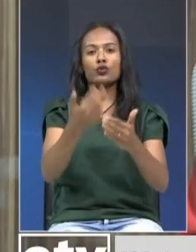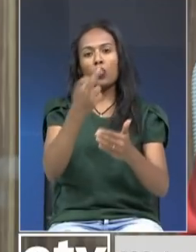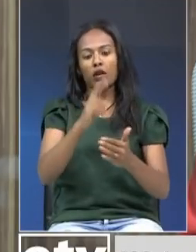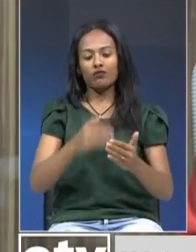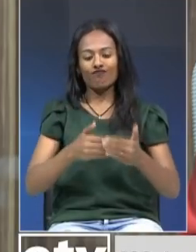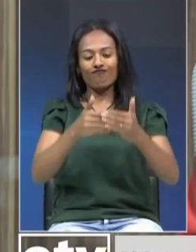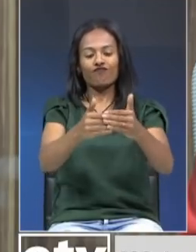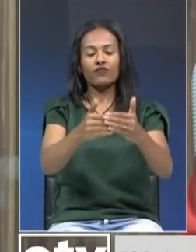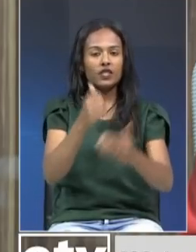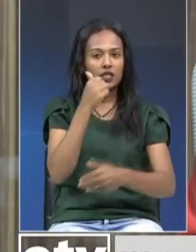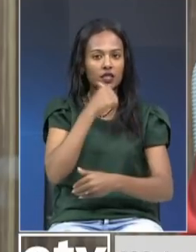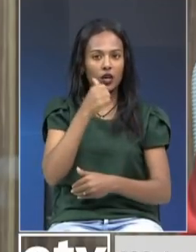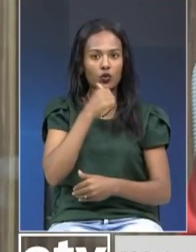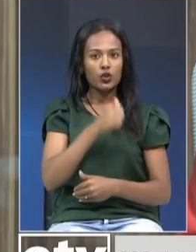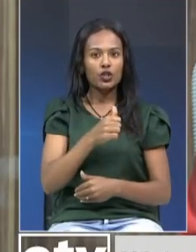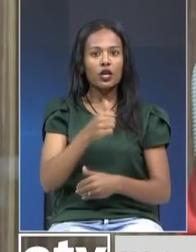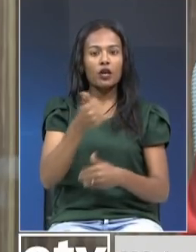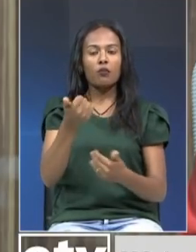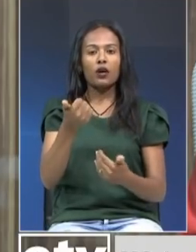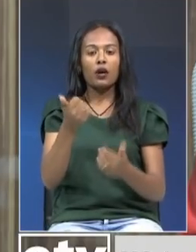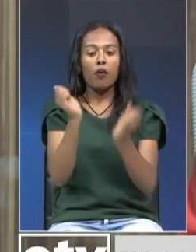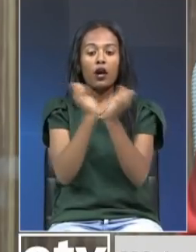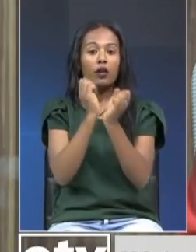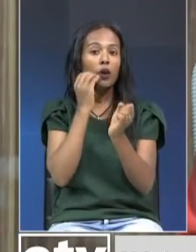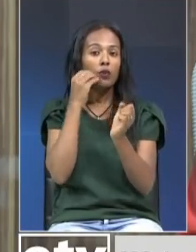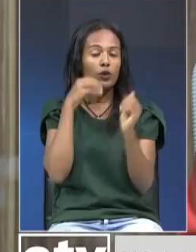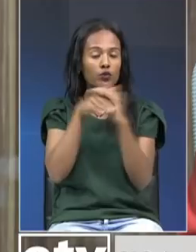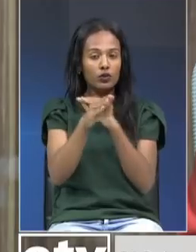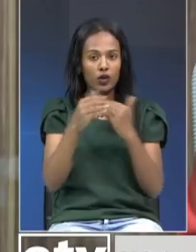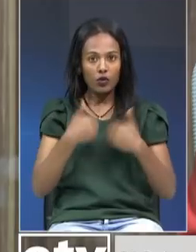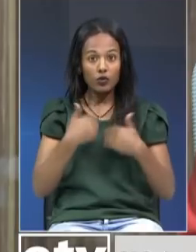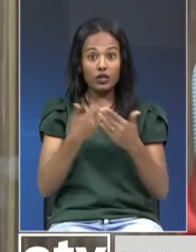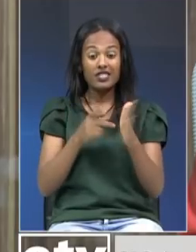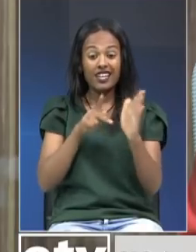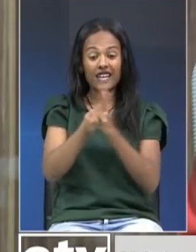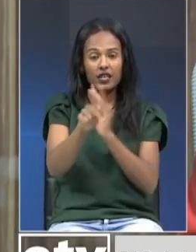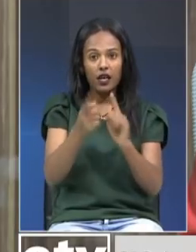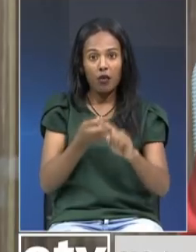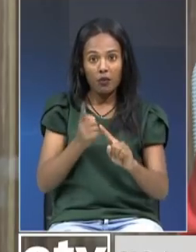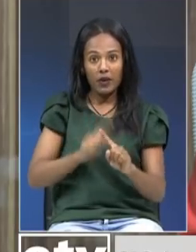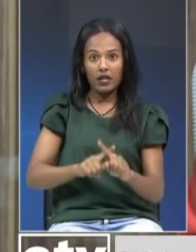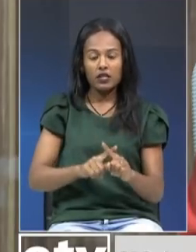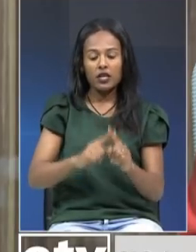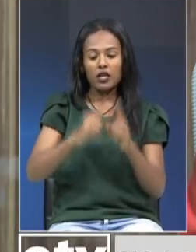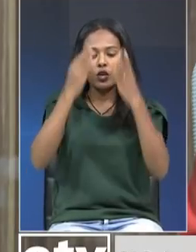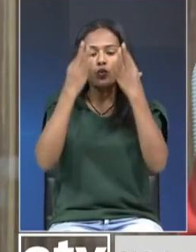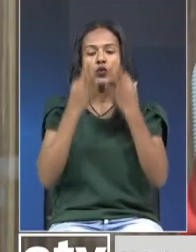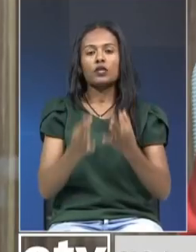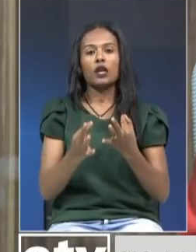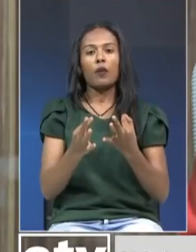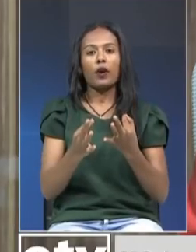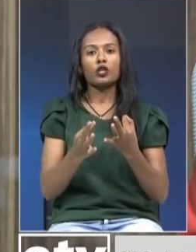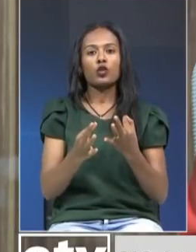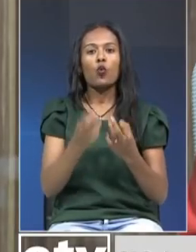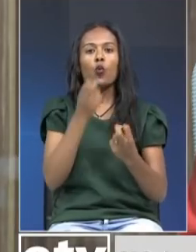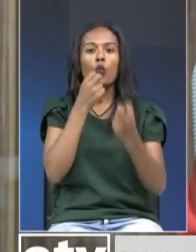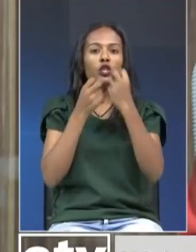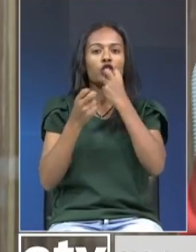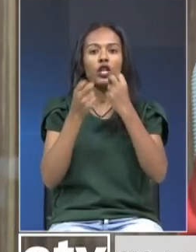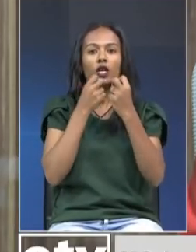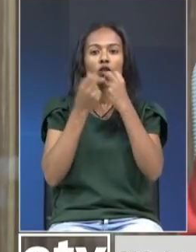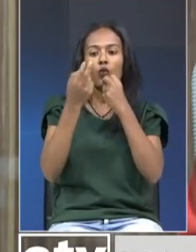ጡር ሴቶች በማረሚያ ቤቶቻችን አሉ። እነኚህ ከግድያ በመለስ የተወሰነባቸው ማለት ነው። ወንጀላቸው